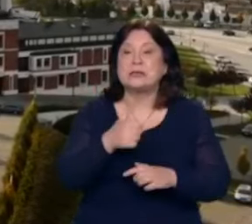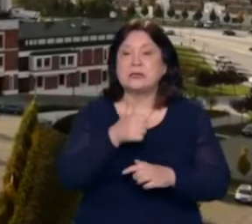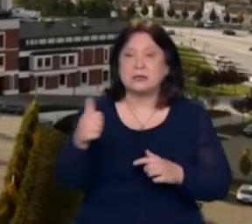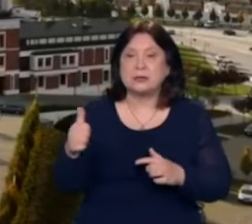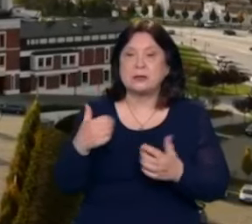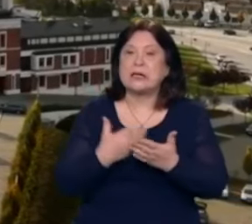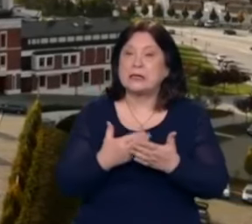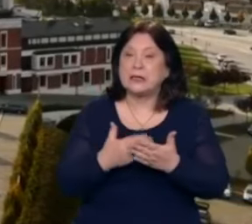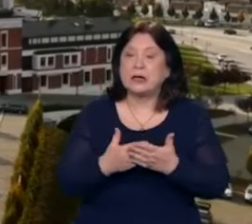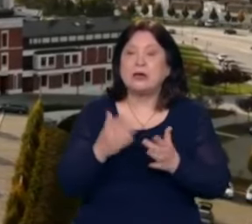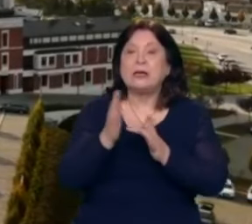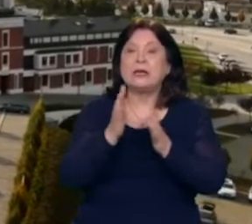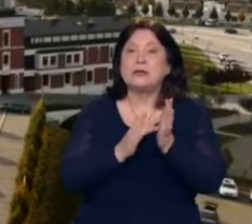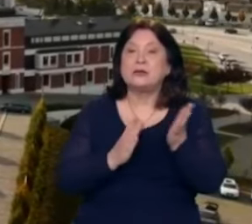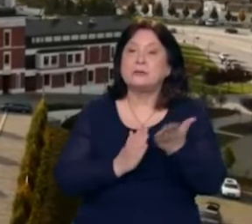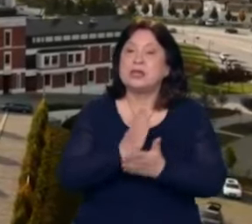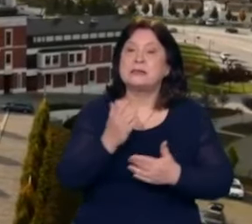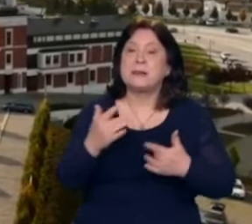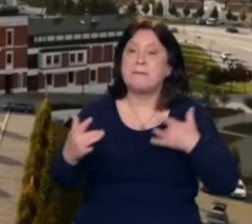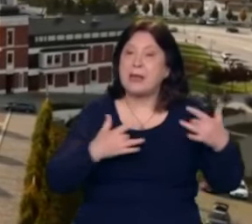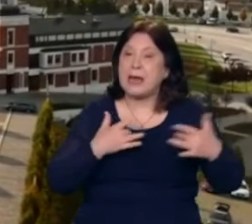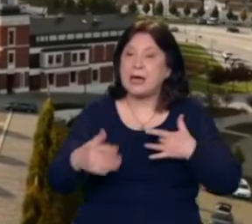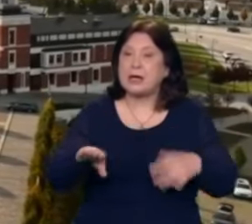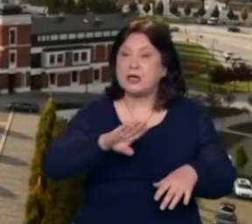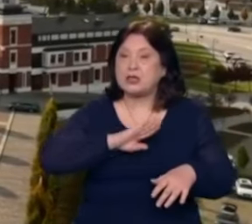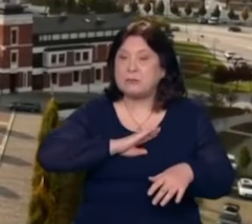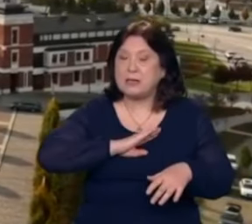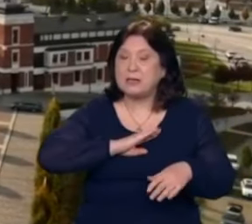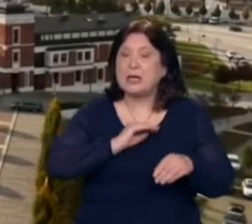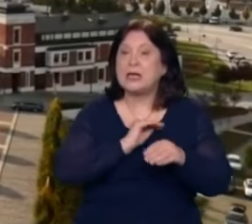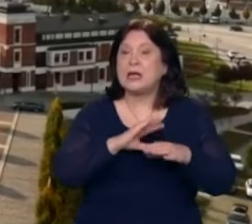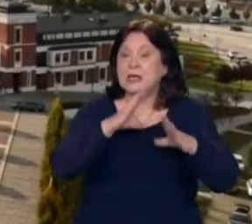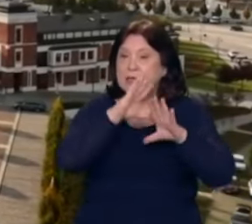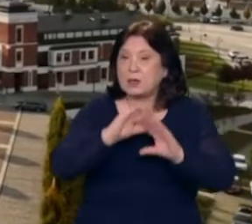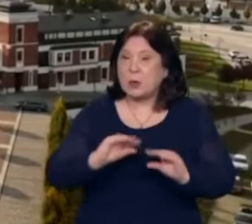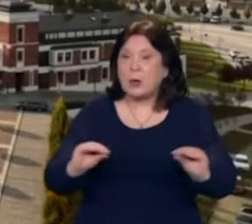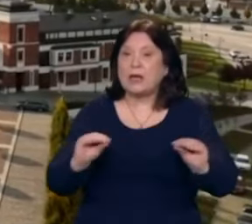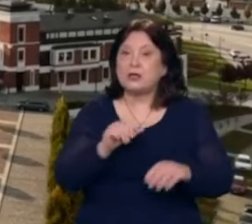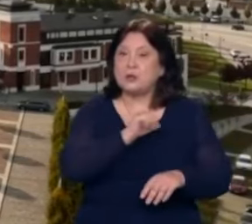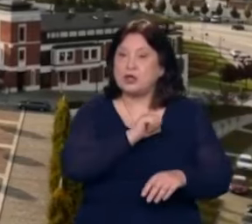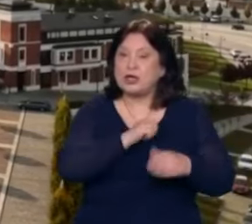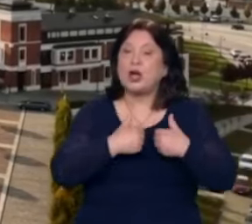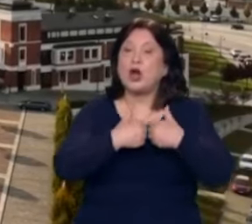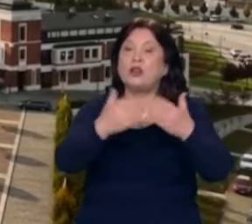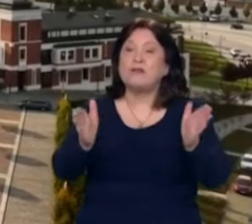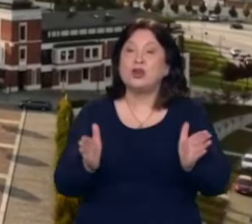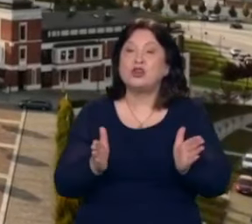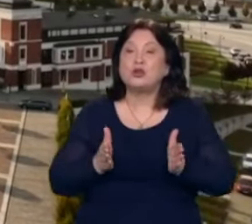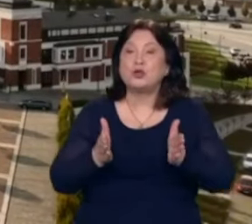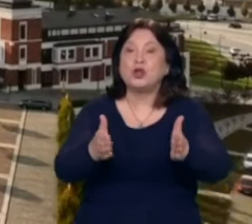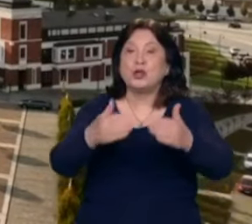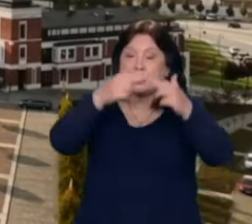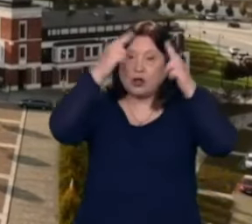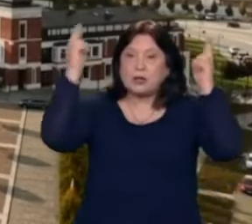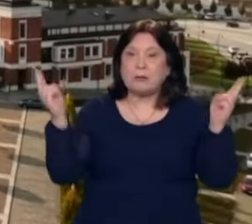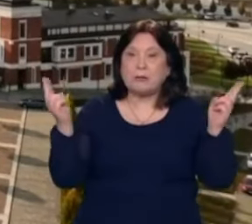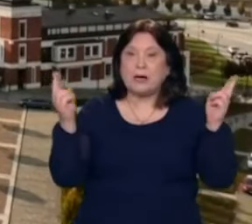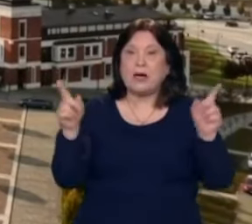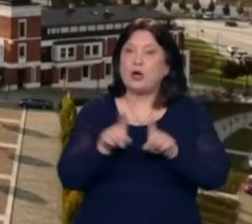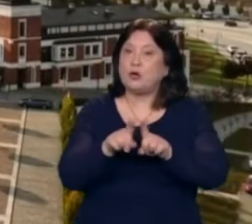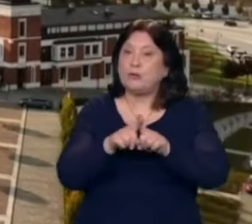śmierć nie tylko zgładził grzech i otworzył ludziom drogę do nieba ale też ukazał swoim życiem